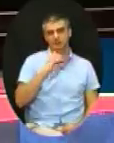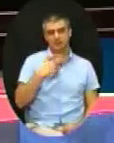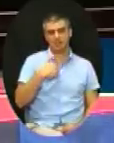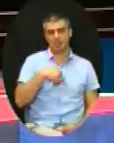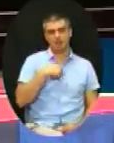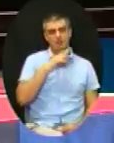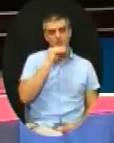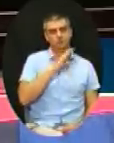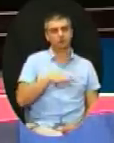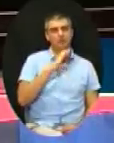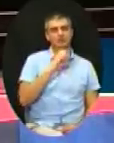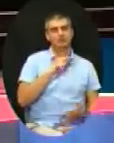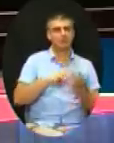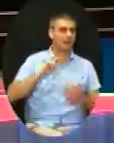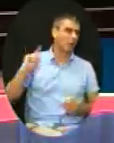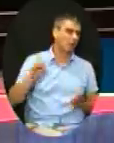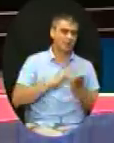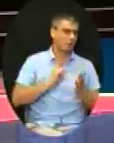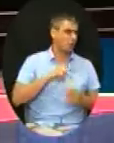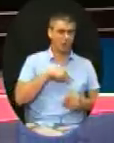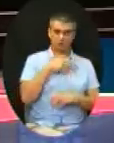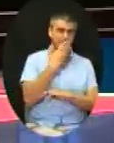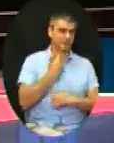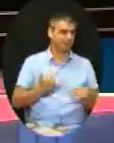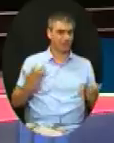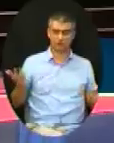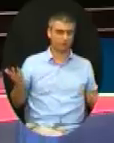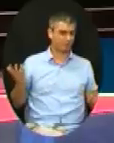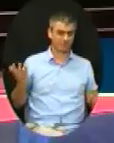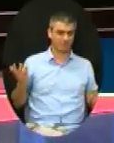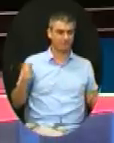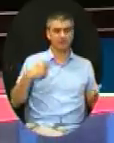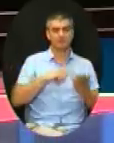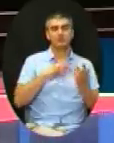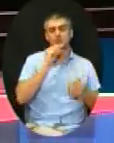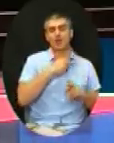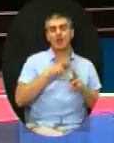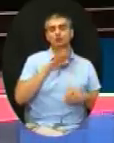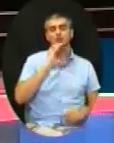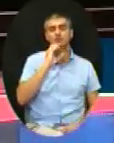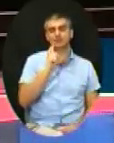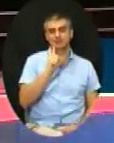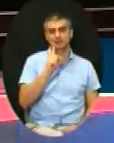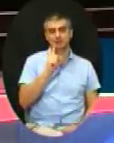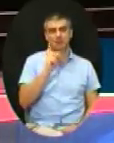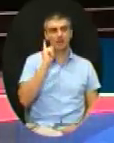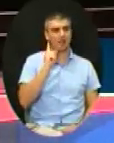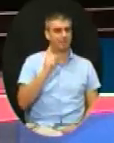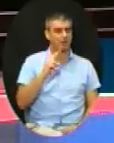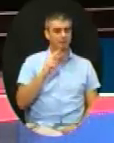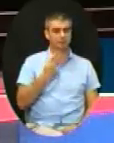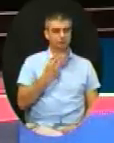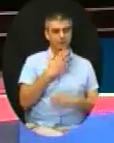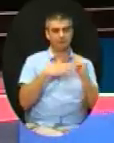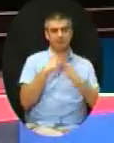אנחנו מדברים על שטחי סי כי שאר המקומות הם לא באחריות מדינת ישראל כרגע. ולכן אנחנו מדברים רק על שטחי סי. מצד שני,